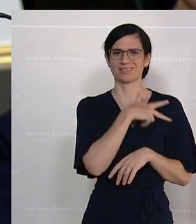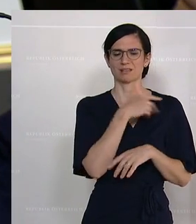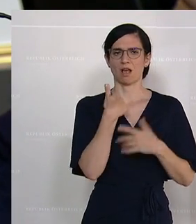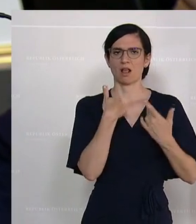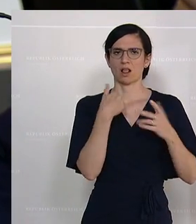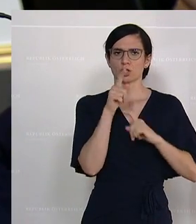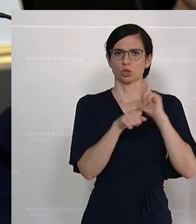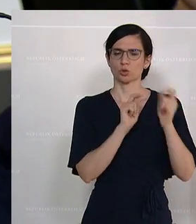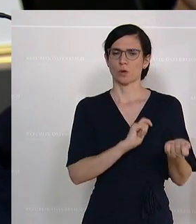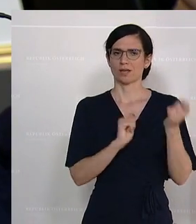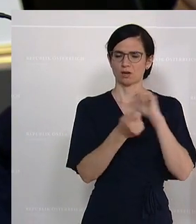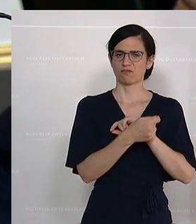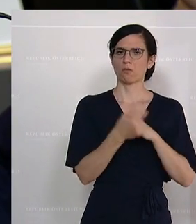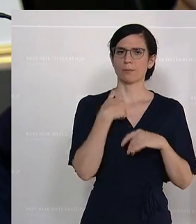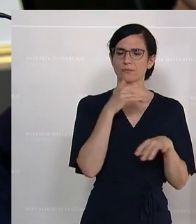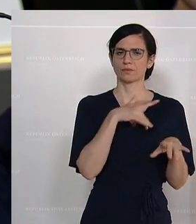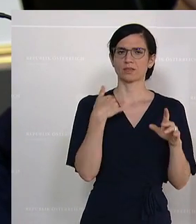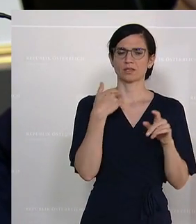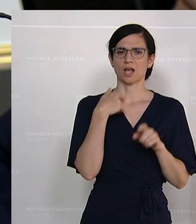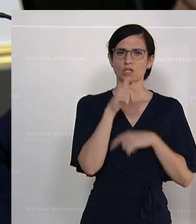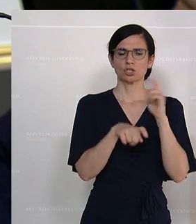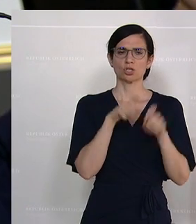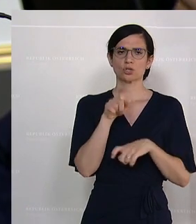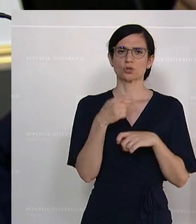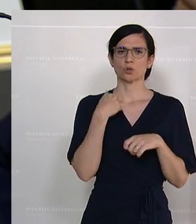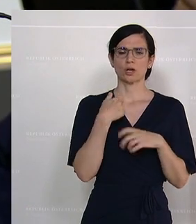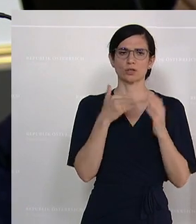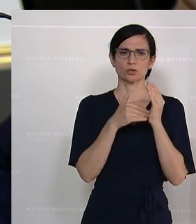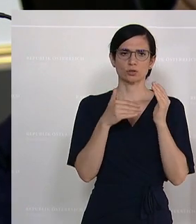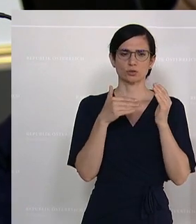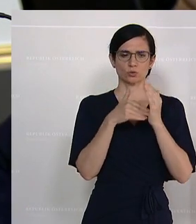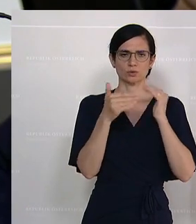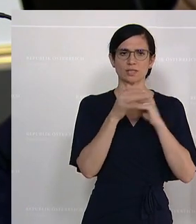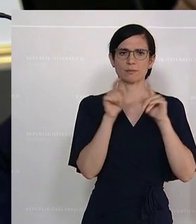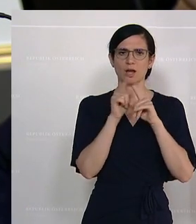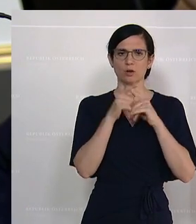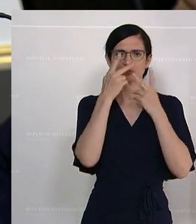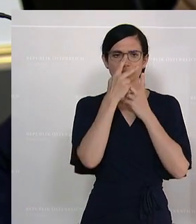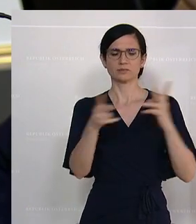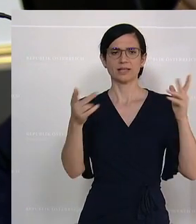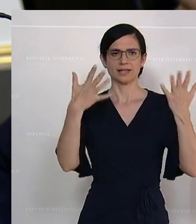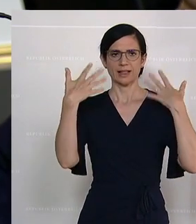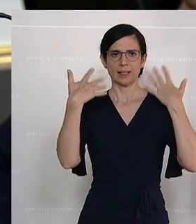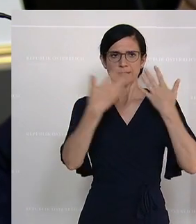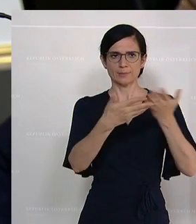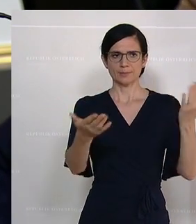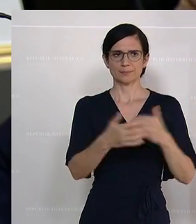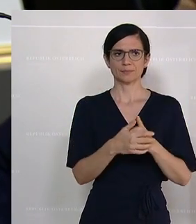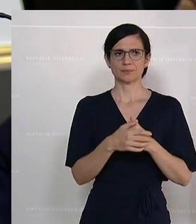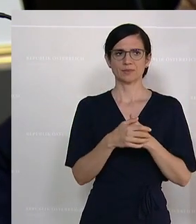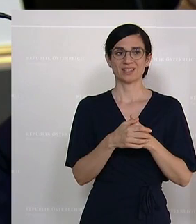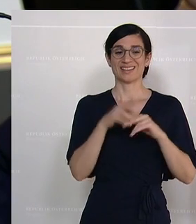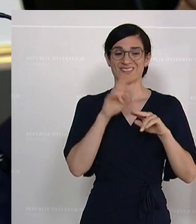sorgen gemeinsam dafür dass das steuersystem erstmals den klimaschutz im blick hat aufs klima schaut was das was dem klima